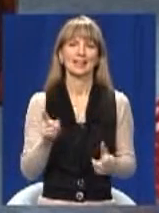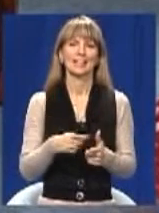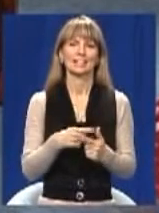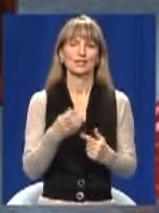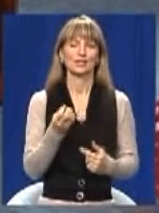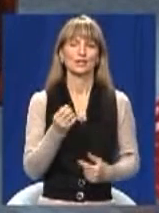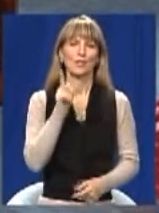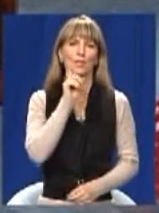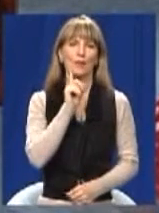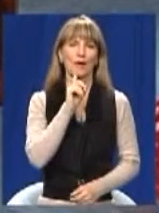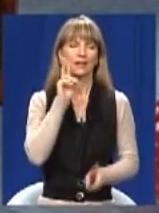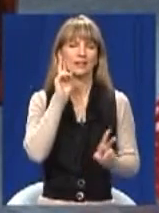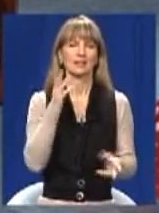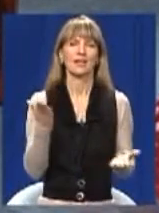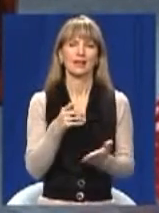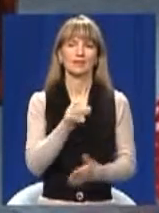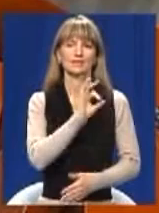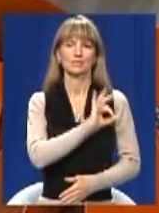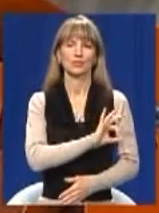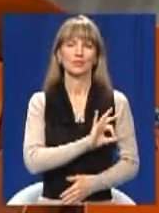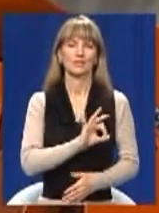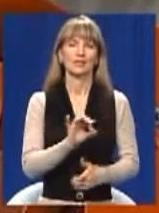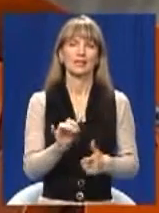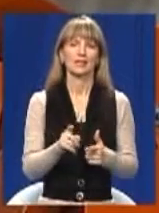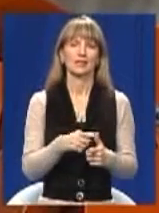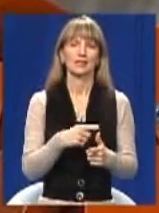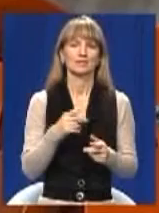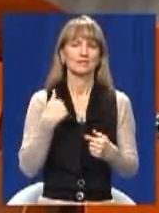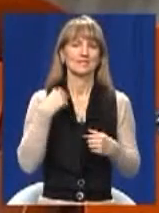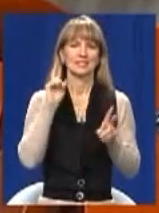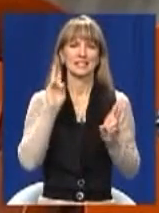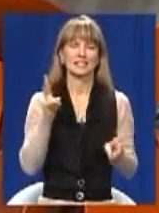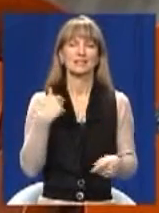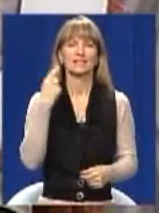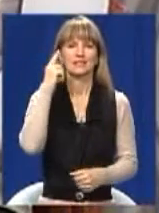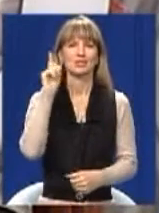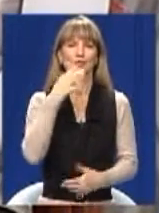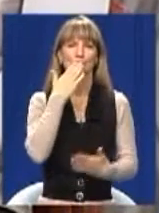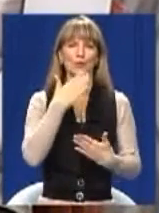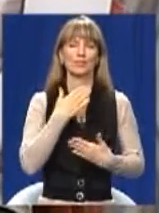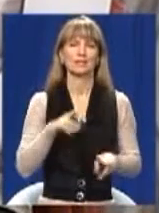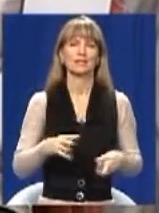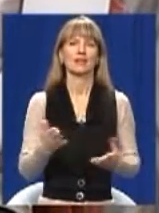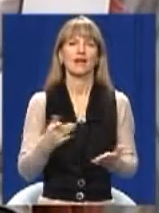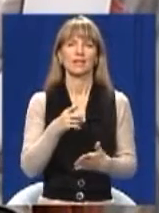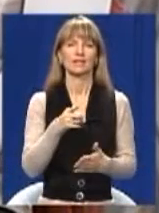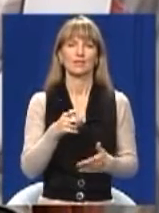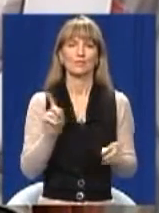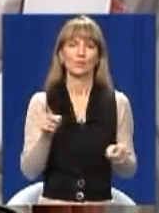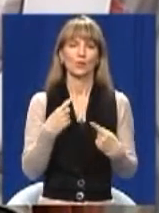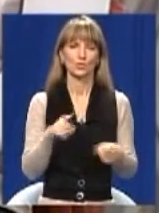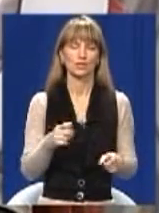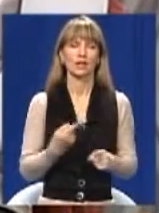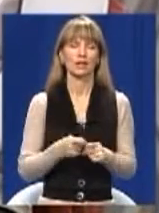може якось не знаєш, як ними користуватися? Чи... Не знаю. А я знаю, що ти полюбляєш танцювати. Як ти взагалі? Музика